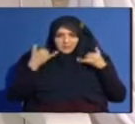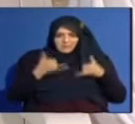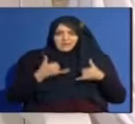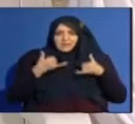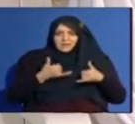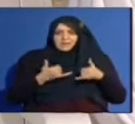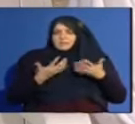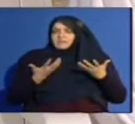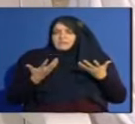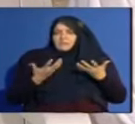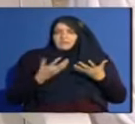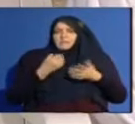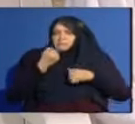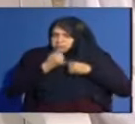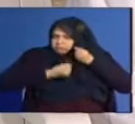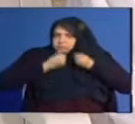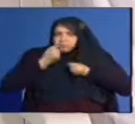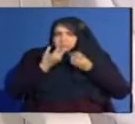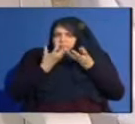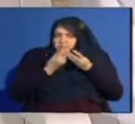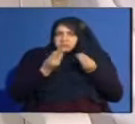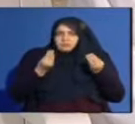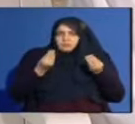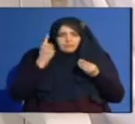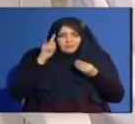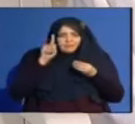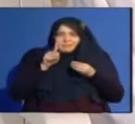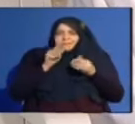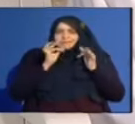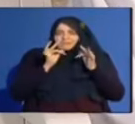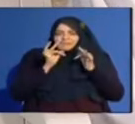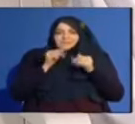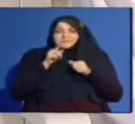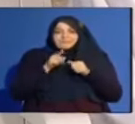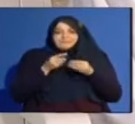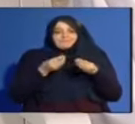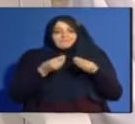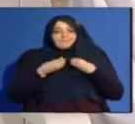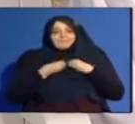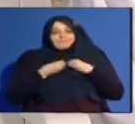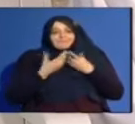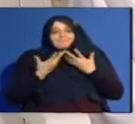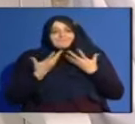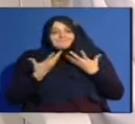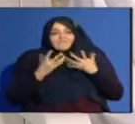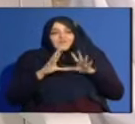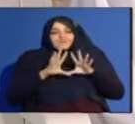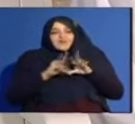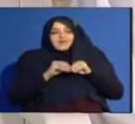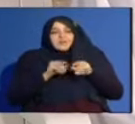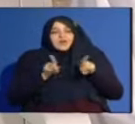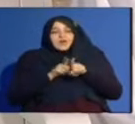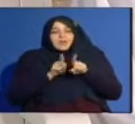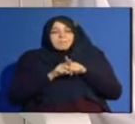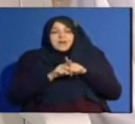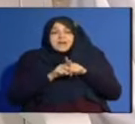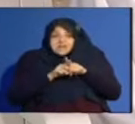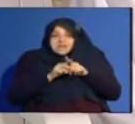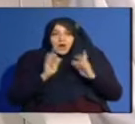أوطان نعاني معاناة شديدة جدا. هذا الذي يجعل الأسرة الآن تواجه